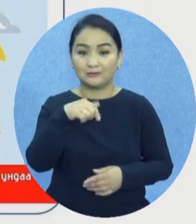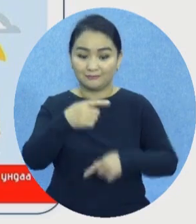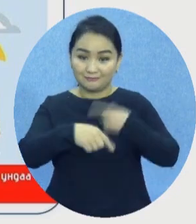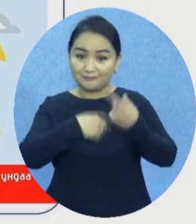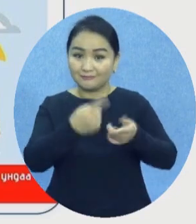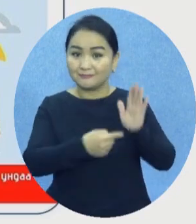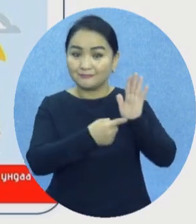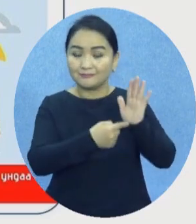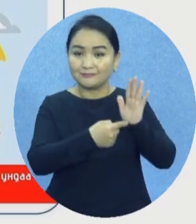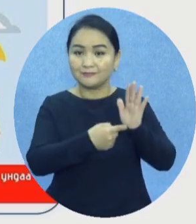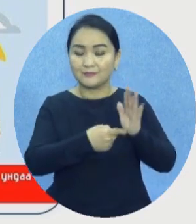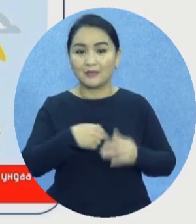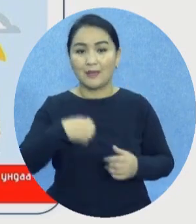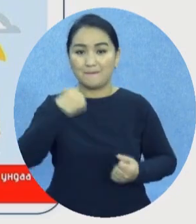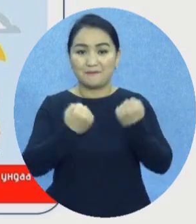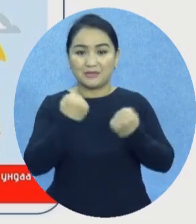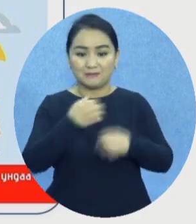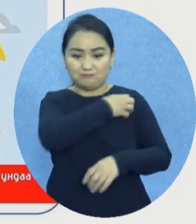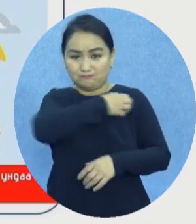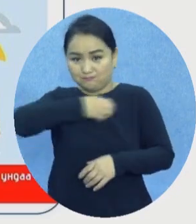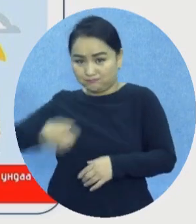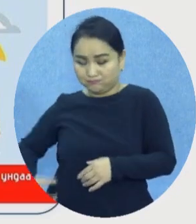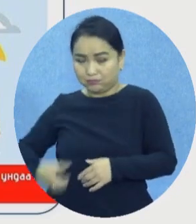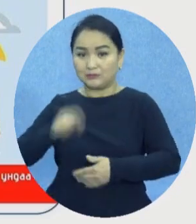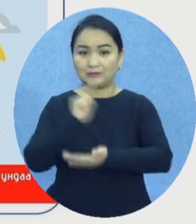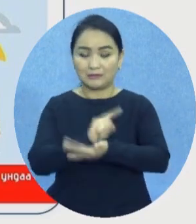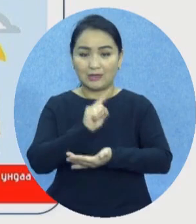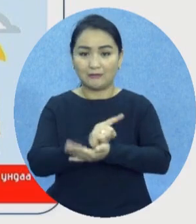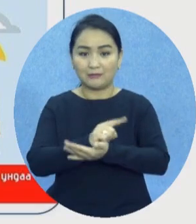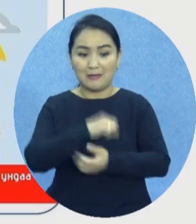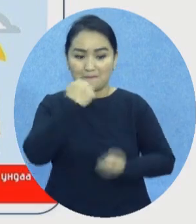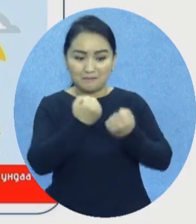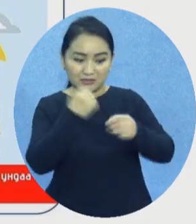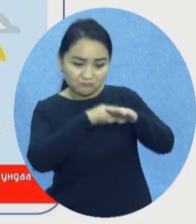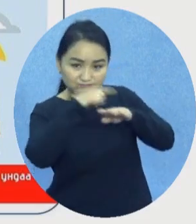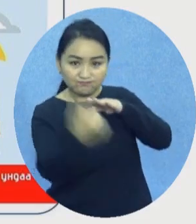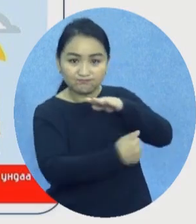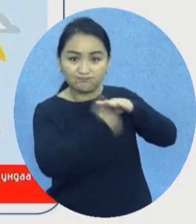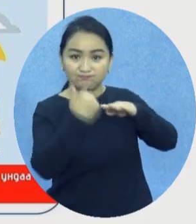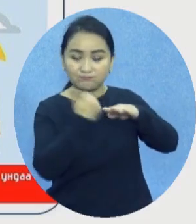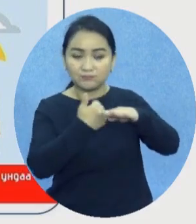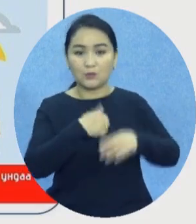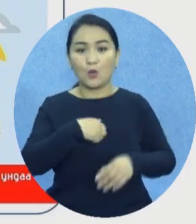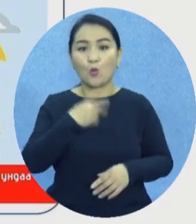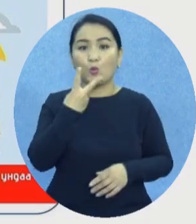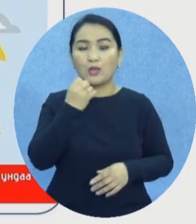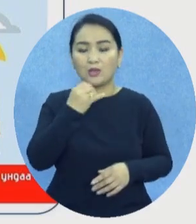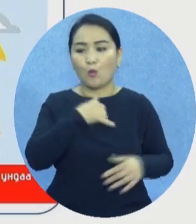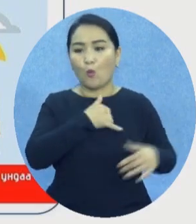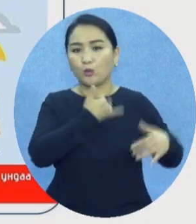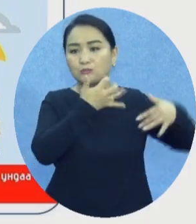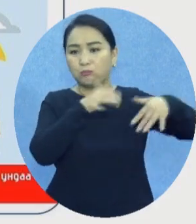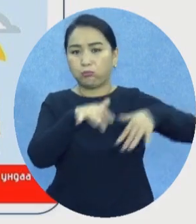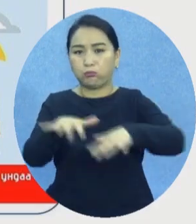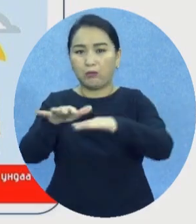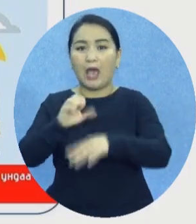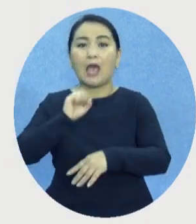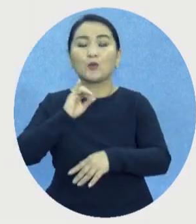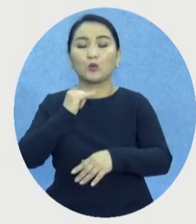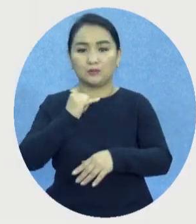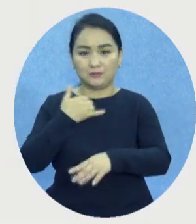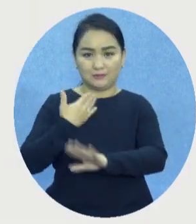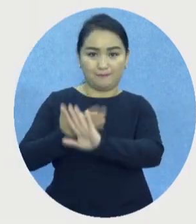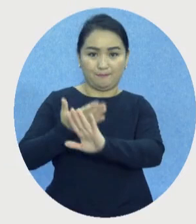хэрэгтэй байна. Суудлын бүсээ байнга зүөх, тэврийн эрслийн бүрэн баталгааны байдлыг анх үер усны аюулаас сэргийлэх, нарчлаас сэргийлэхэд нэр